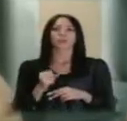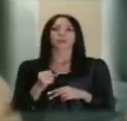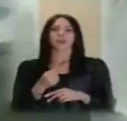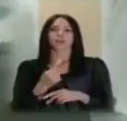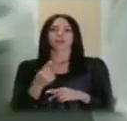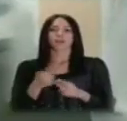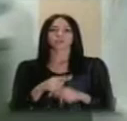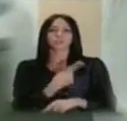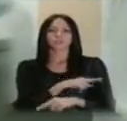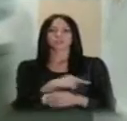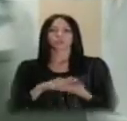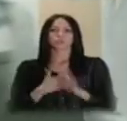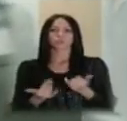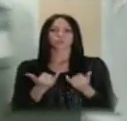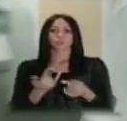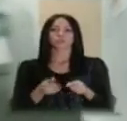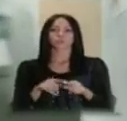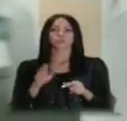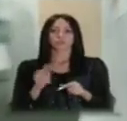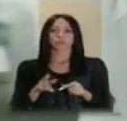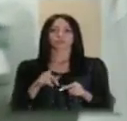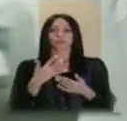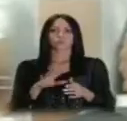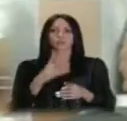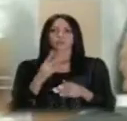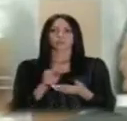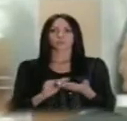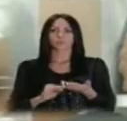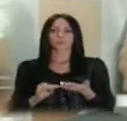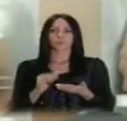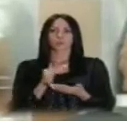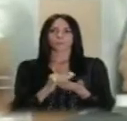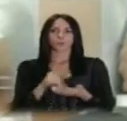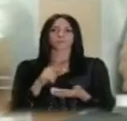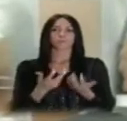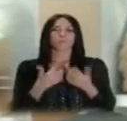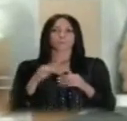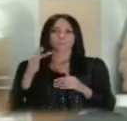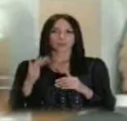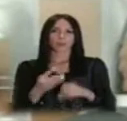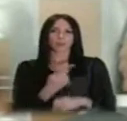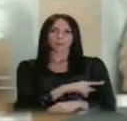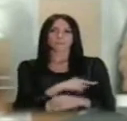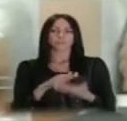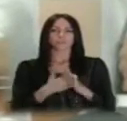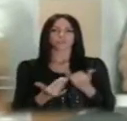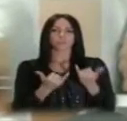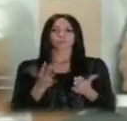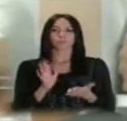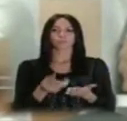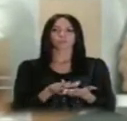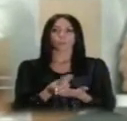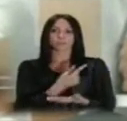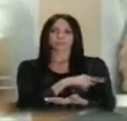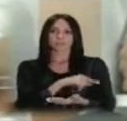так, і це описано в діючому законодавстві. Програма медичних гарантій, тобто перелік медичних послуг, який буде оплачуватися медичним закладом,